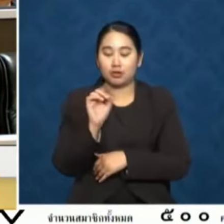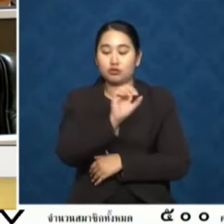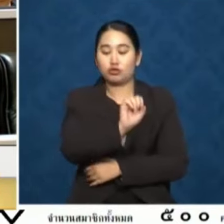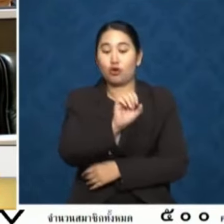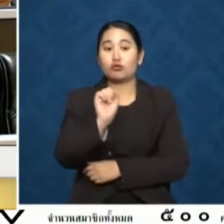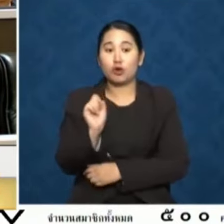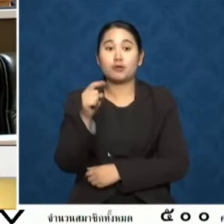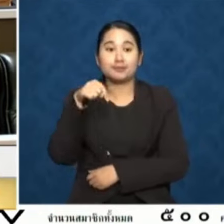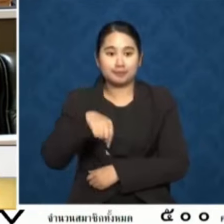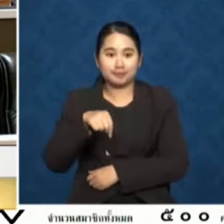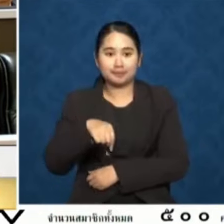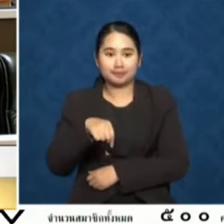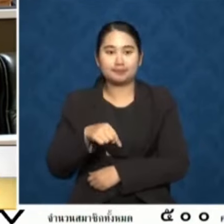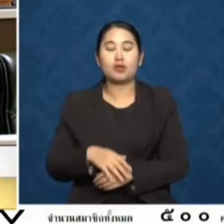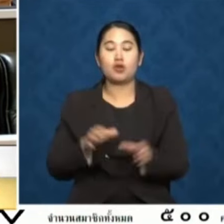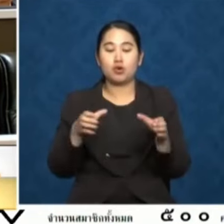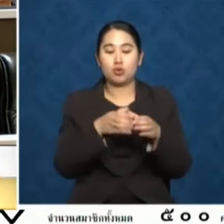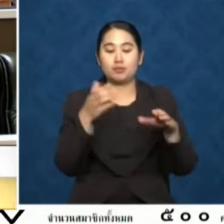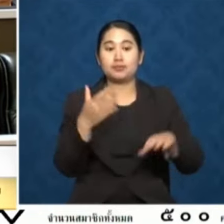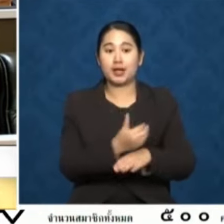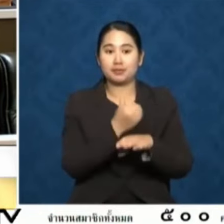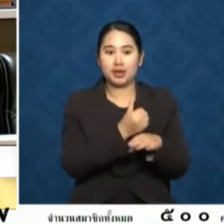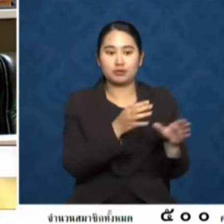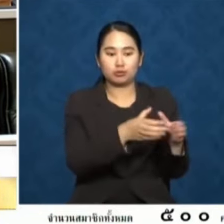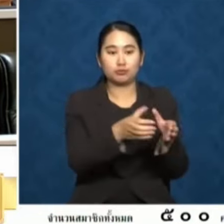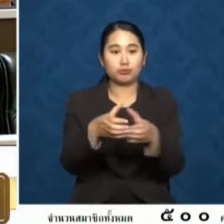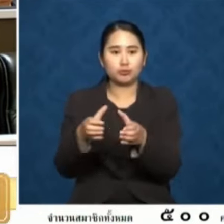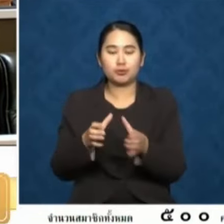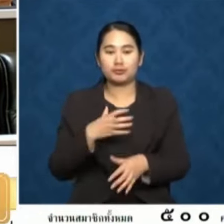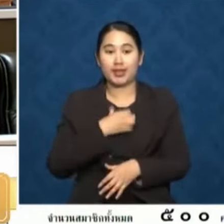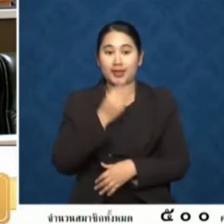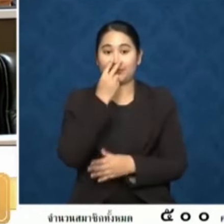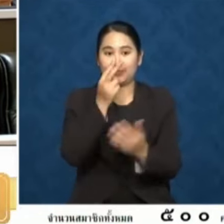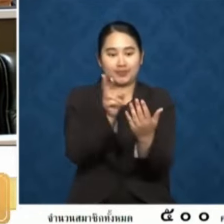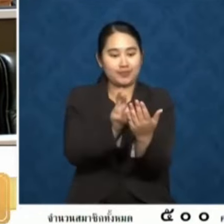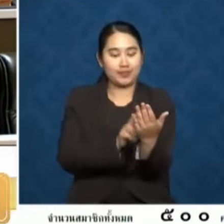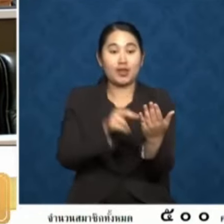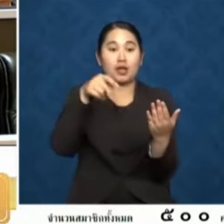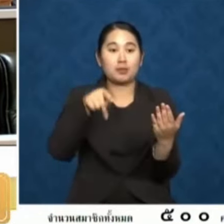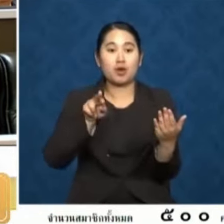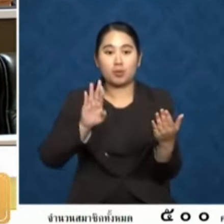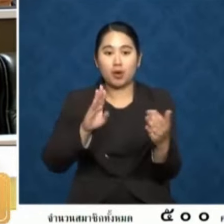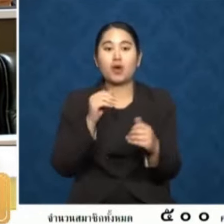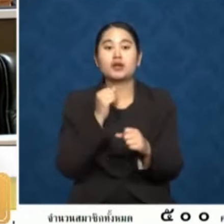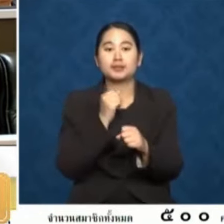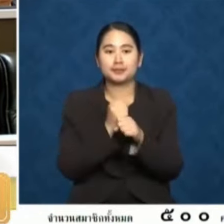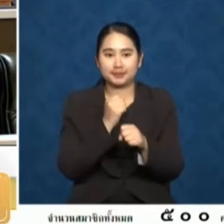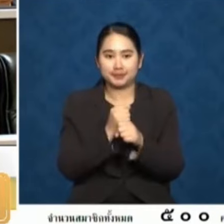ภาแห่งนี้นะครับรวมถึงพรรคการเมืองทุกพรรคอยากเห็นร่างพรบ.ฉบับนี้นะครับ